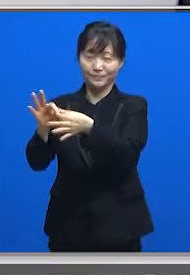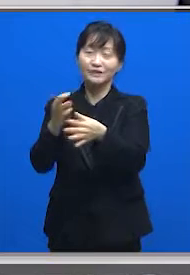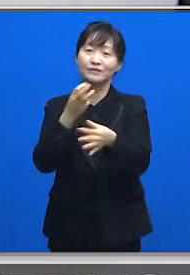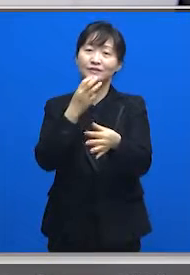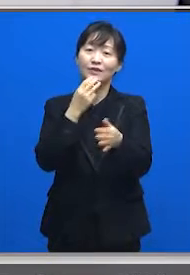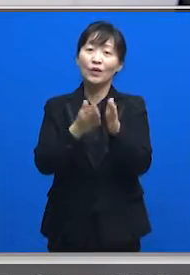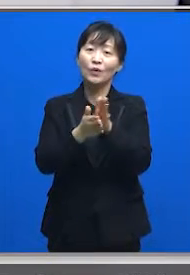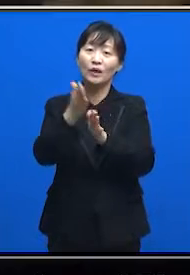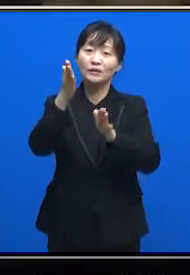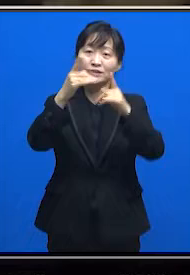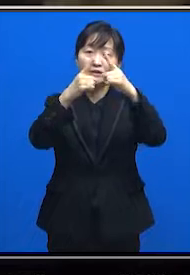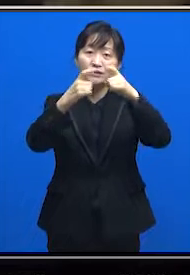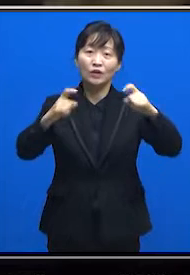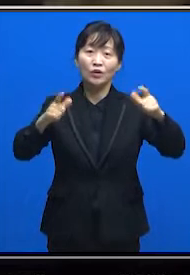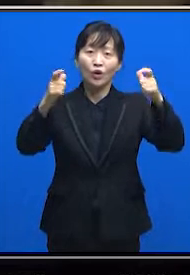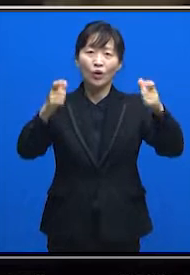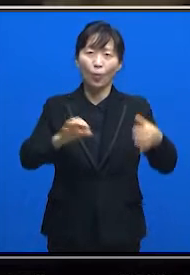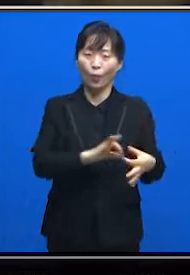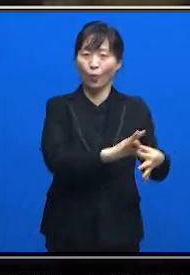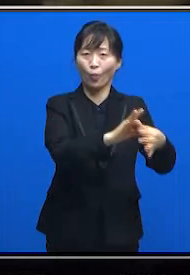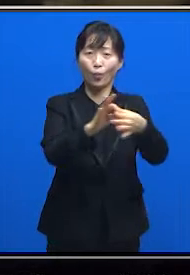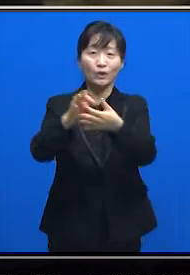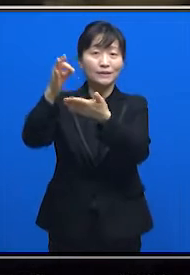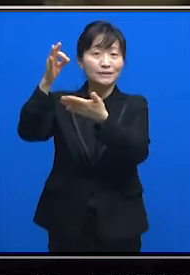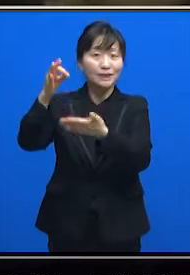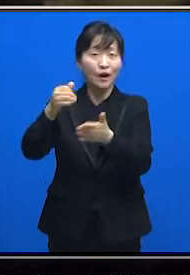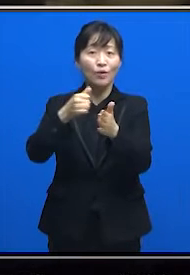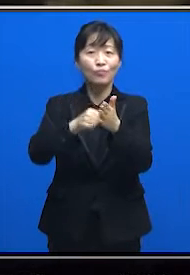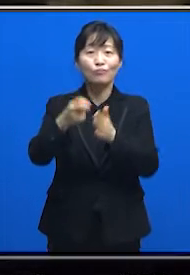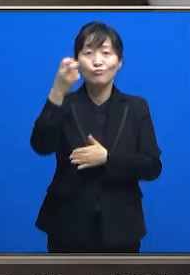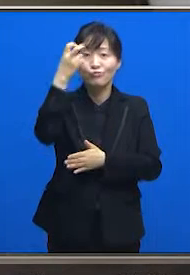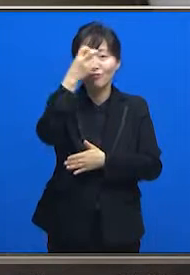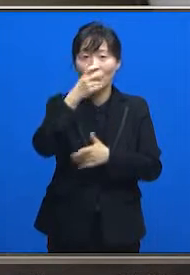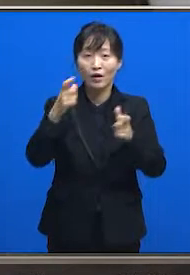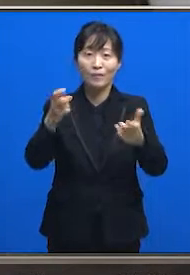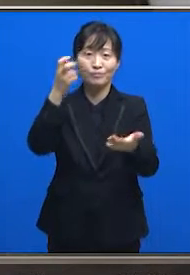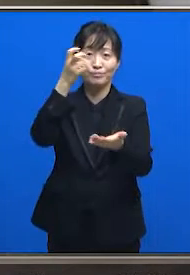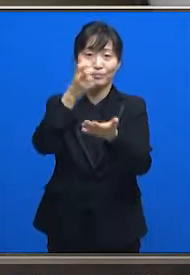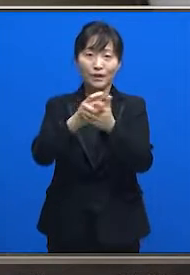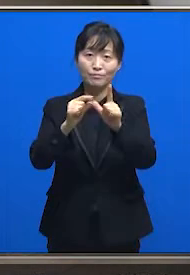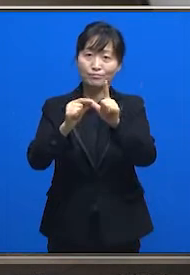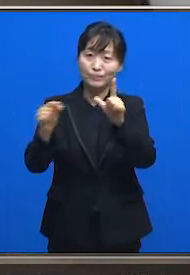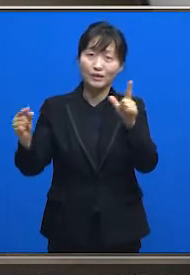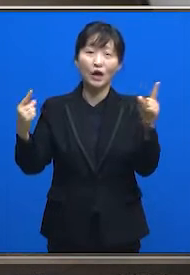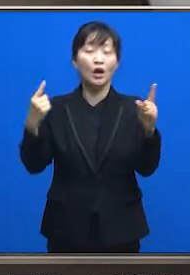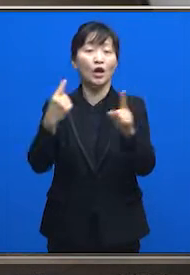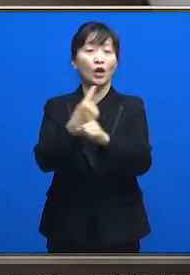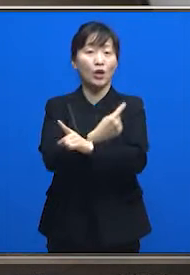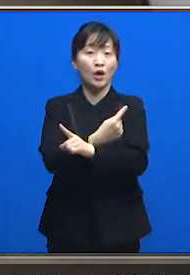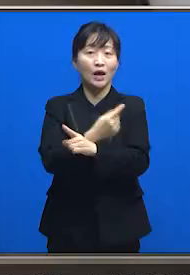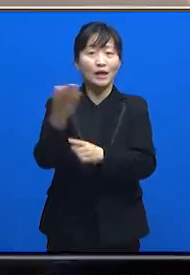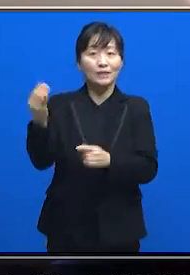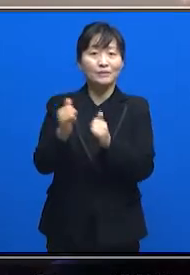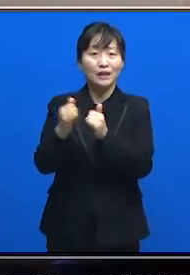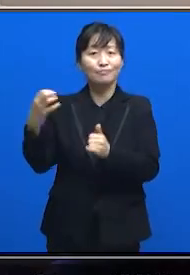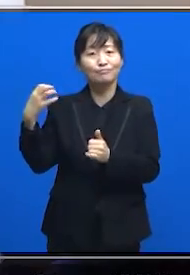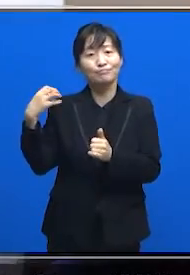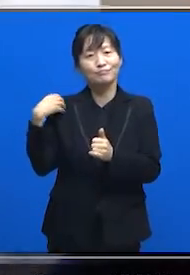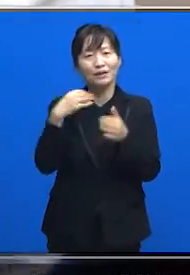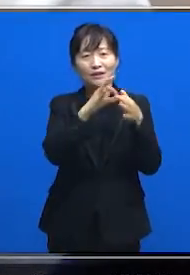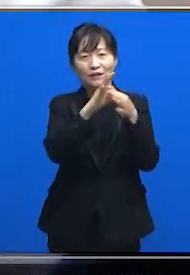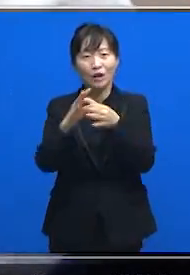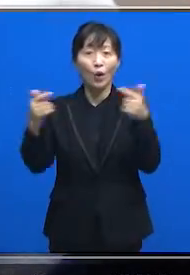서울특별시 성동구 공유재산 및 물품관리 조례 일부 개정안 도 마련해 임차인들의 부담을 지속적으로